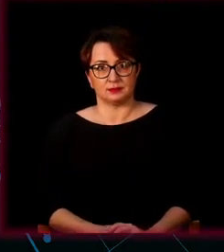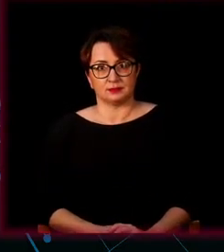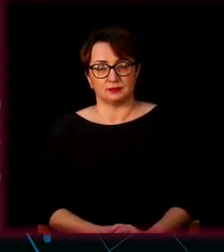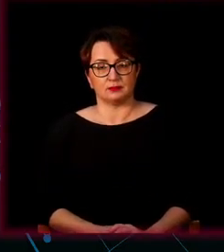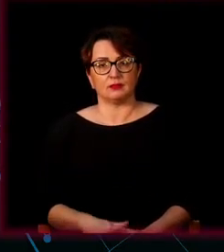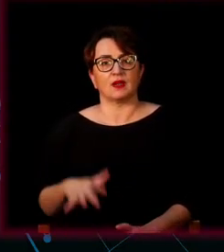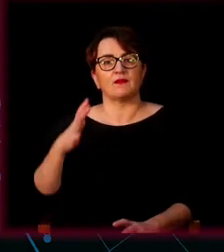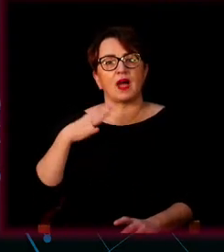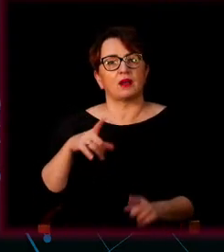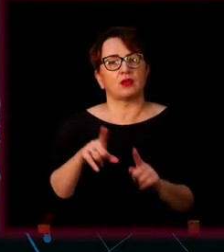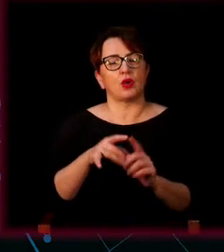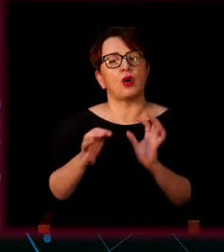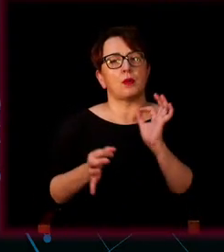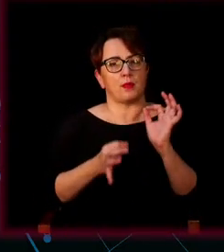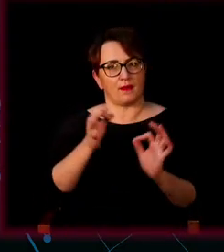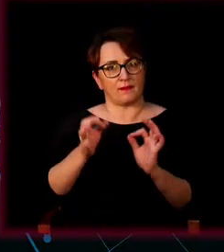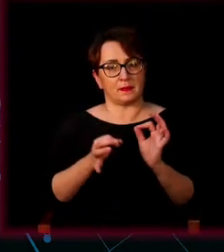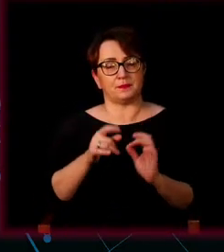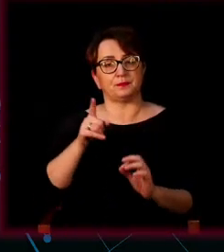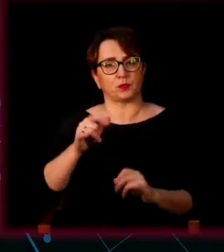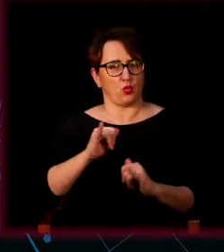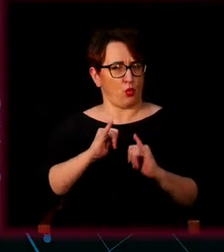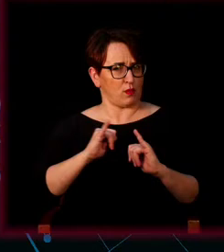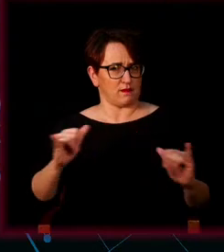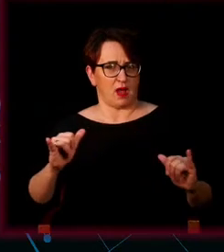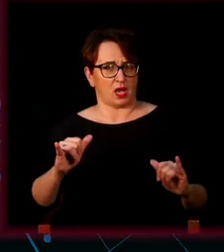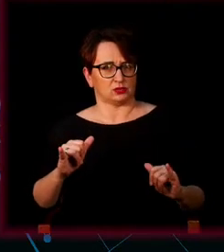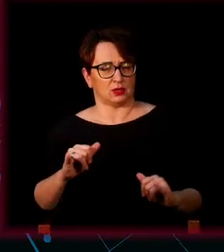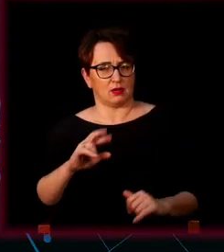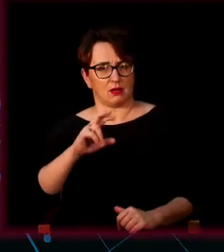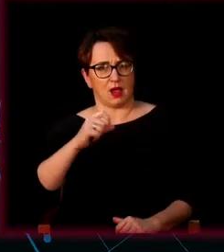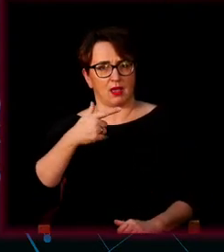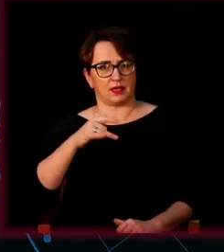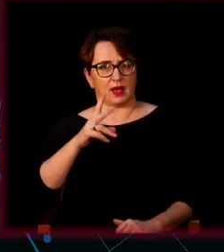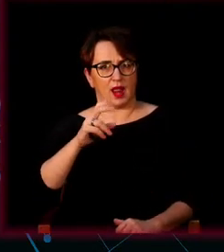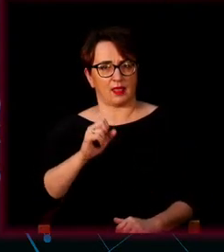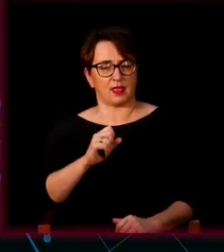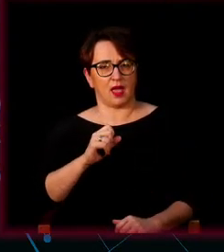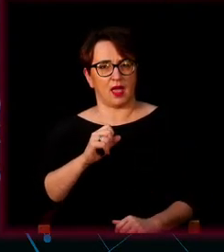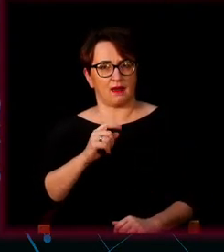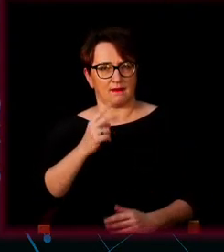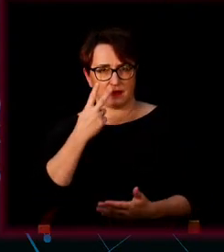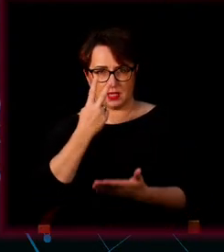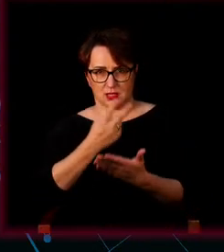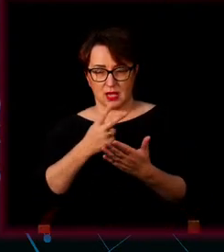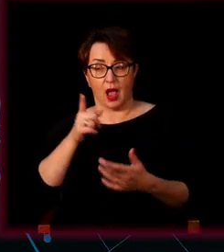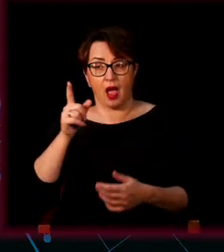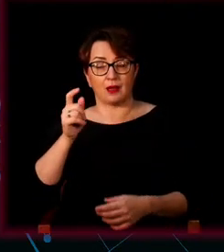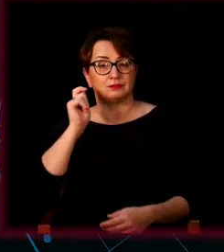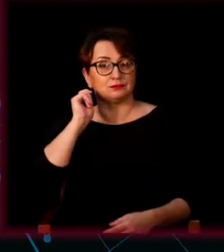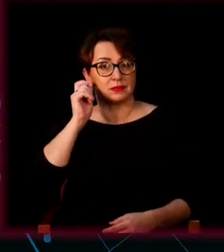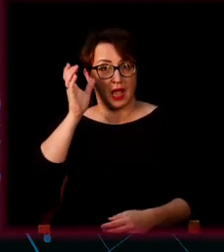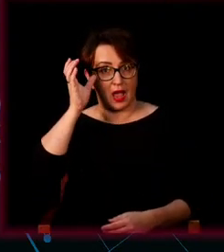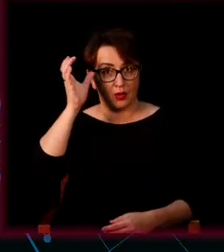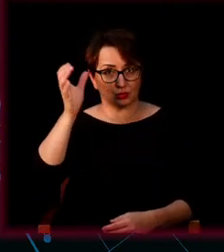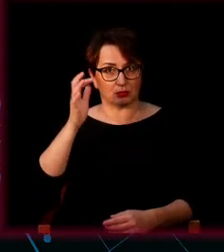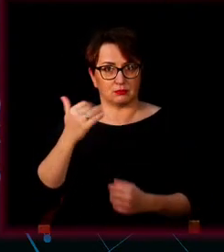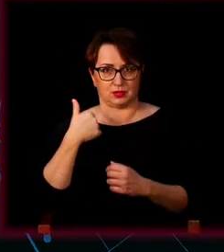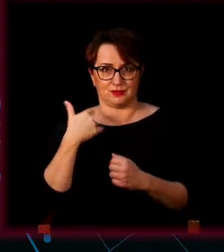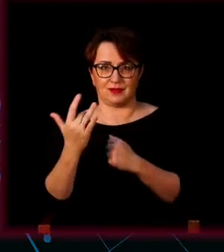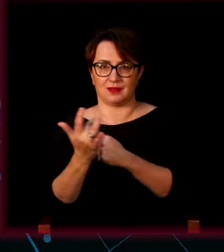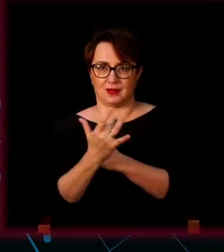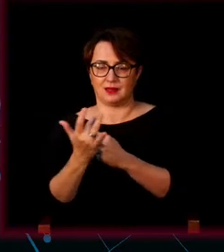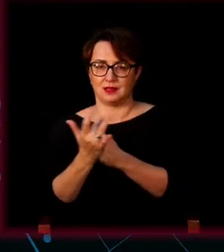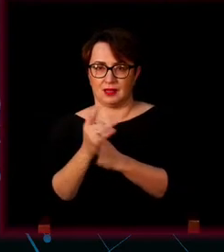Też warto wspomnieć, że mimo tej takiej odważnej, radykalnej wizji, to też Le Guin się spotkała już w tamtym czasie z krytyką.